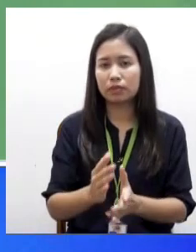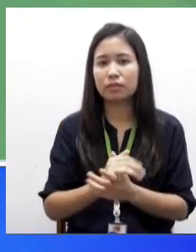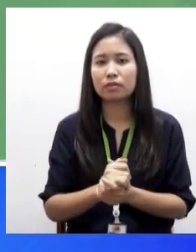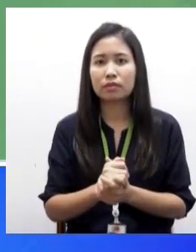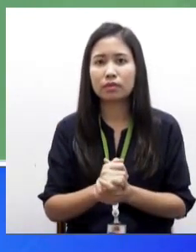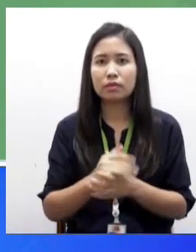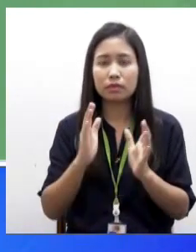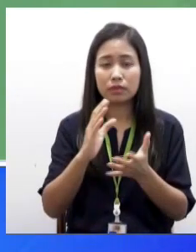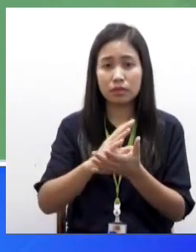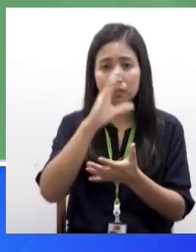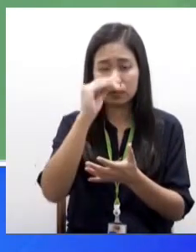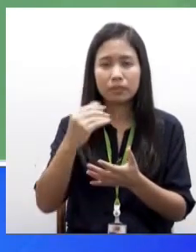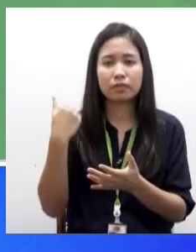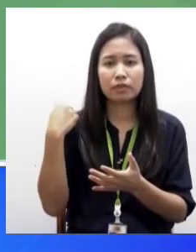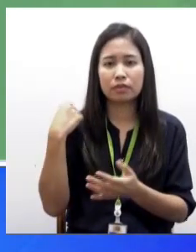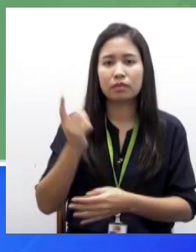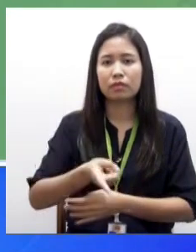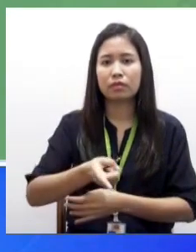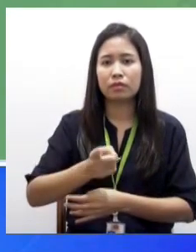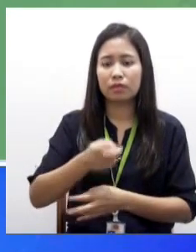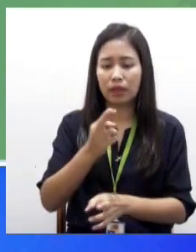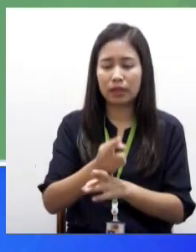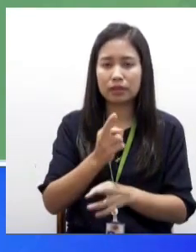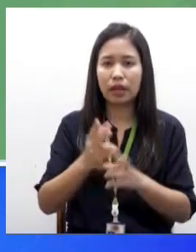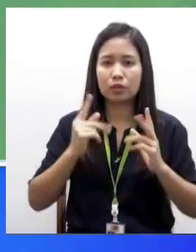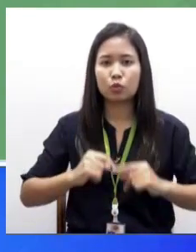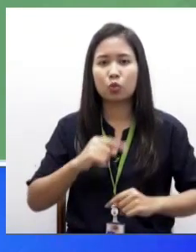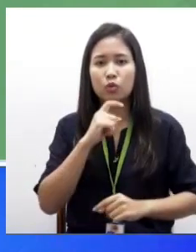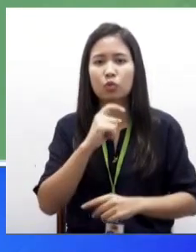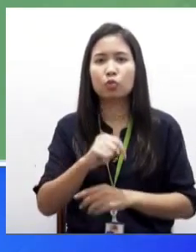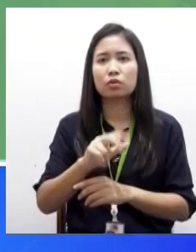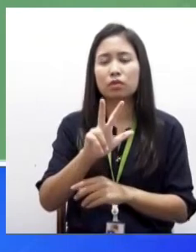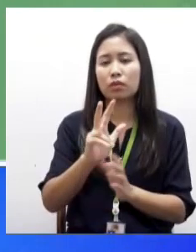ท่านนี่นะครับกำลังรักษาอยู่หนึ่งครับแล้วก็หายแล้วหายป่วยแล้วกลับบ้านแล้วหนึ่งนะครับในขณะที่นักเรียนเองนี่6คนกำลังรักษาอยู่ขณะนี้ 3